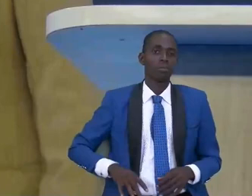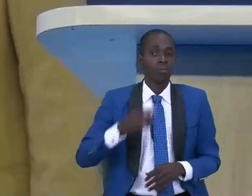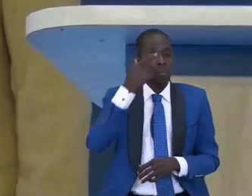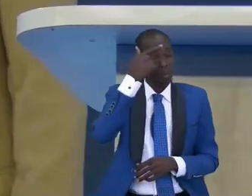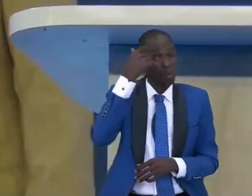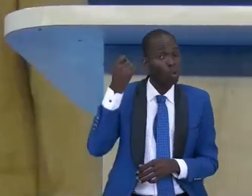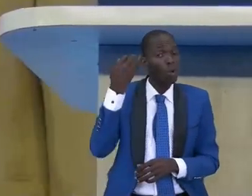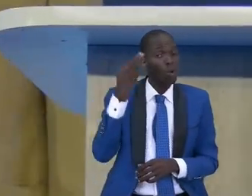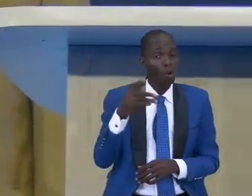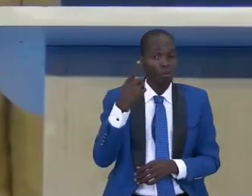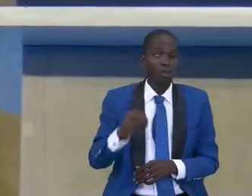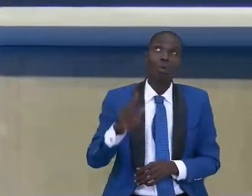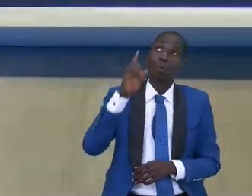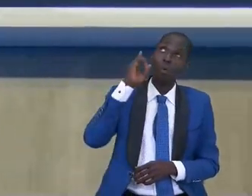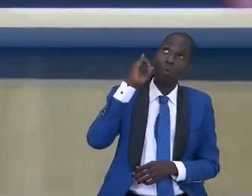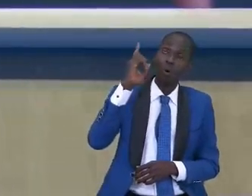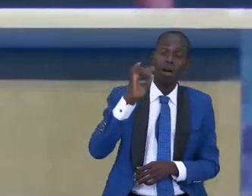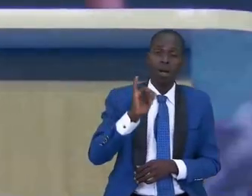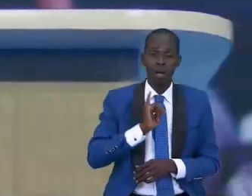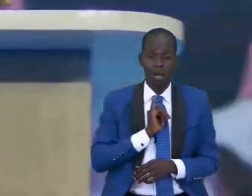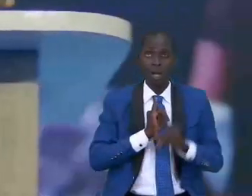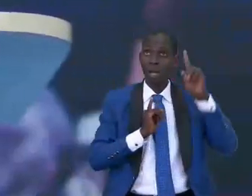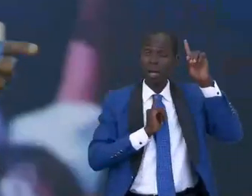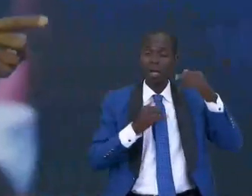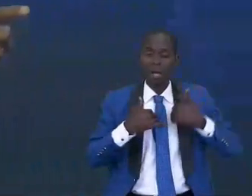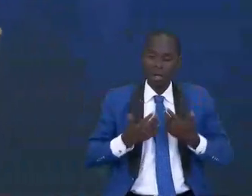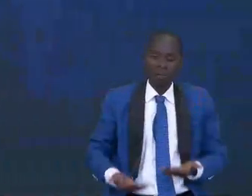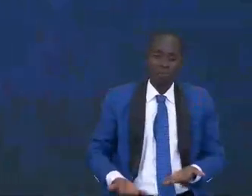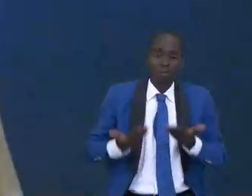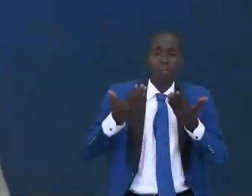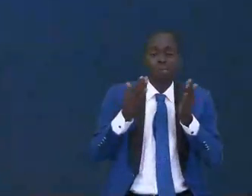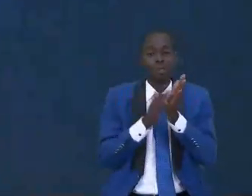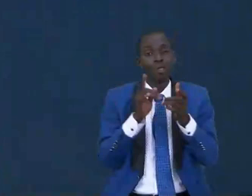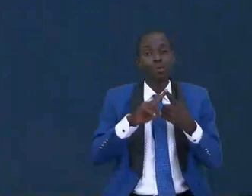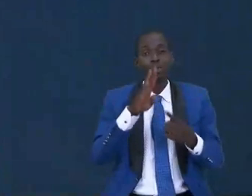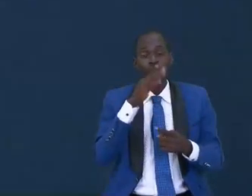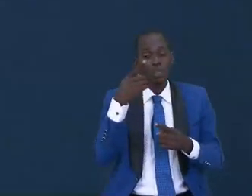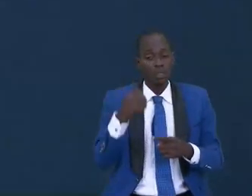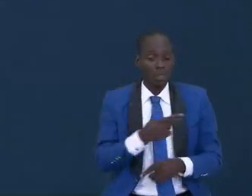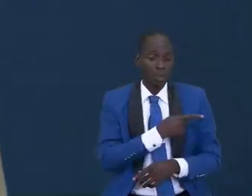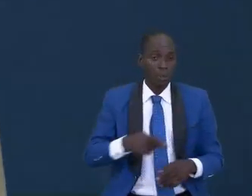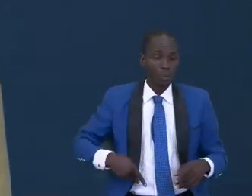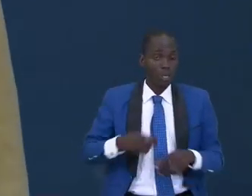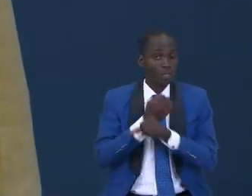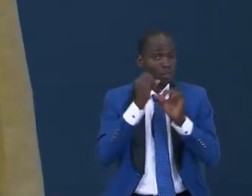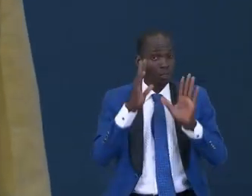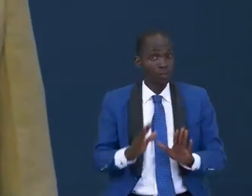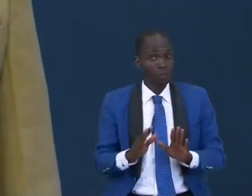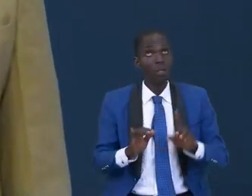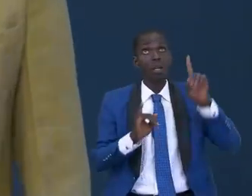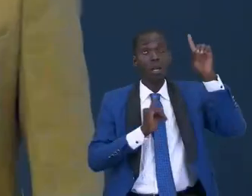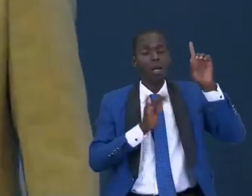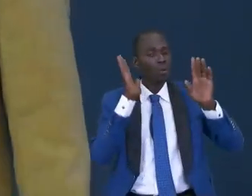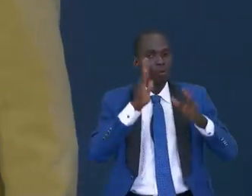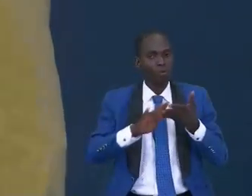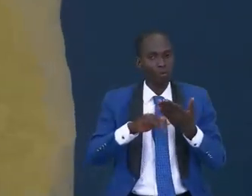à cause de Christ, à cause de celui que j'ai élevé pour être prince et sauveur, que je vais te pardonner. Il faut dire amen.